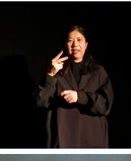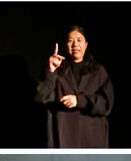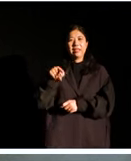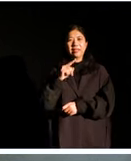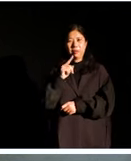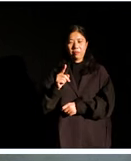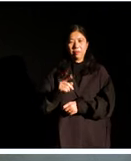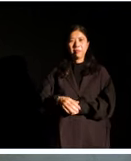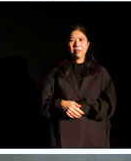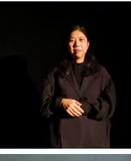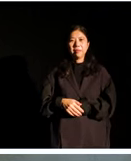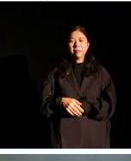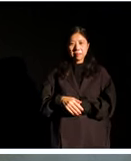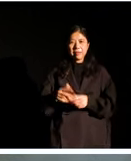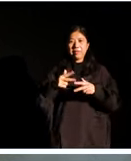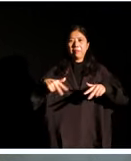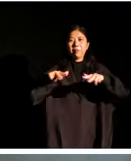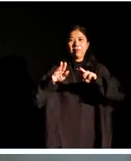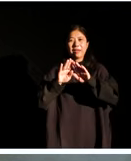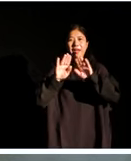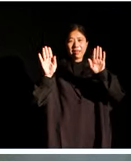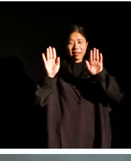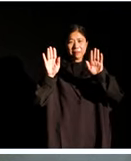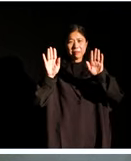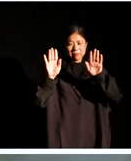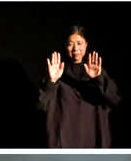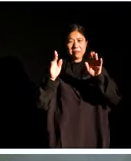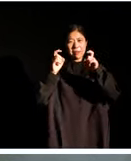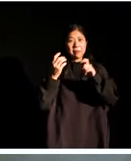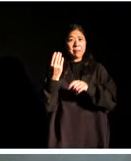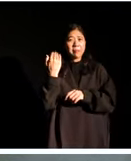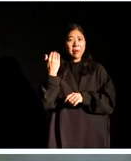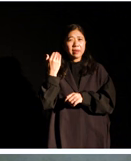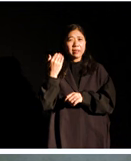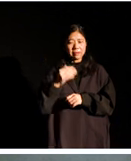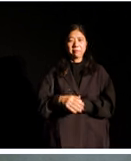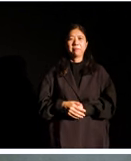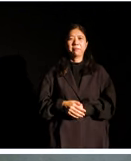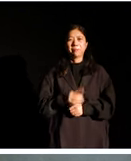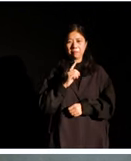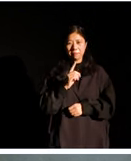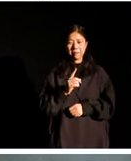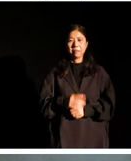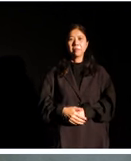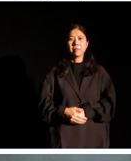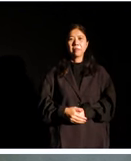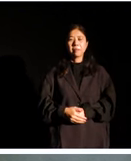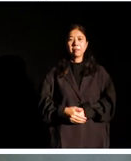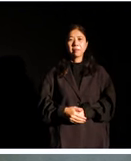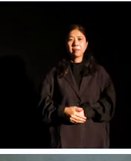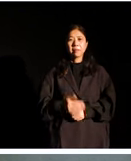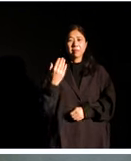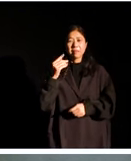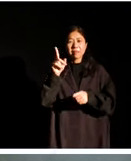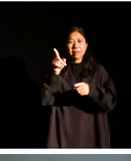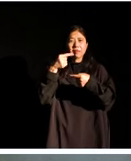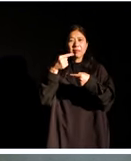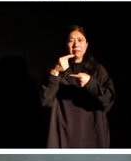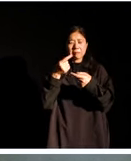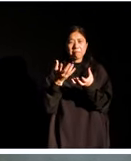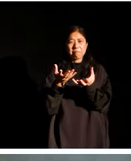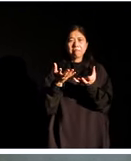心平和啓発シンポジウム開催のご挨拶に先立ちましてまずえ一言申し上げたいと思います1月1日に